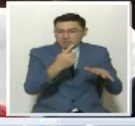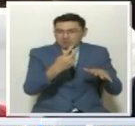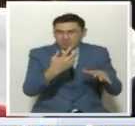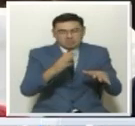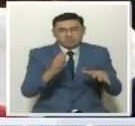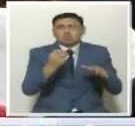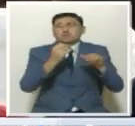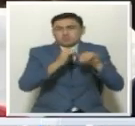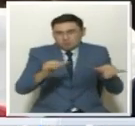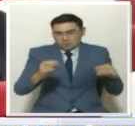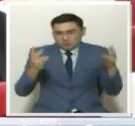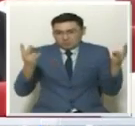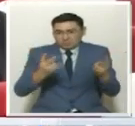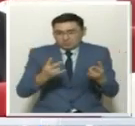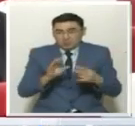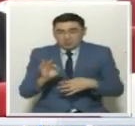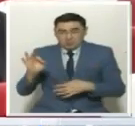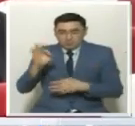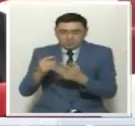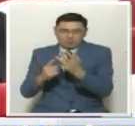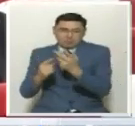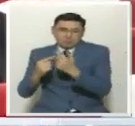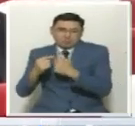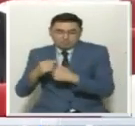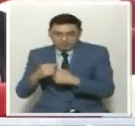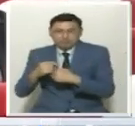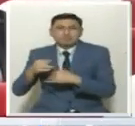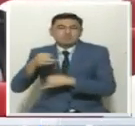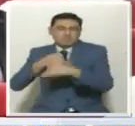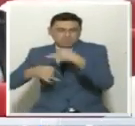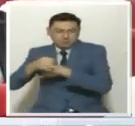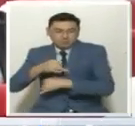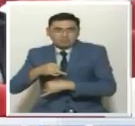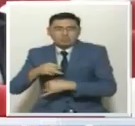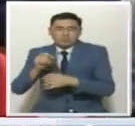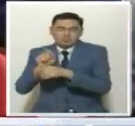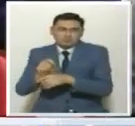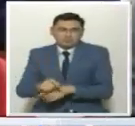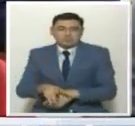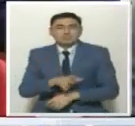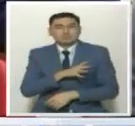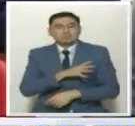дамытудың кешенді жоспары әзірленіп, онда азық-түлік қауіпсіздігін қамтамасыз ету бойынша шаралар енгізілді.